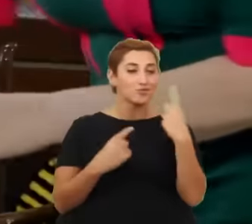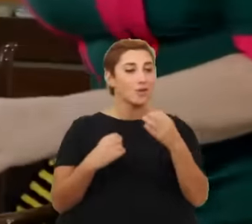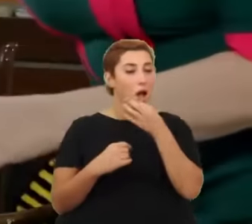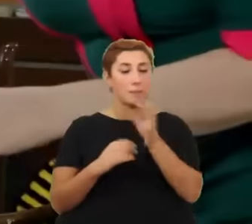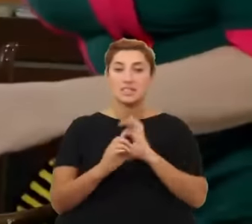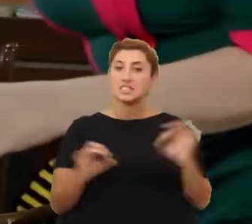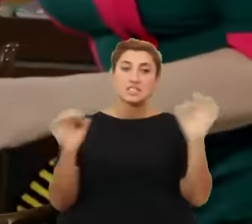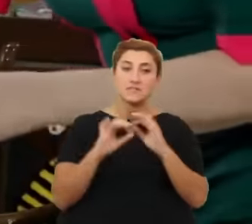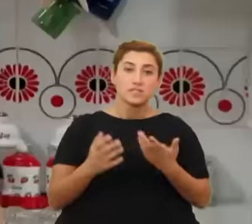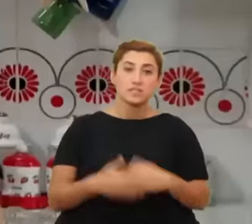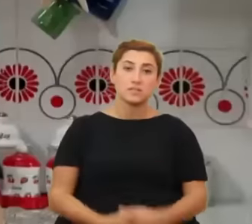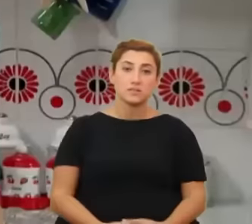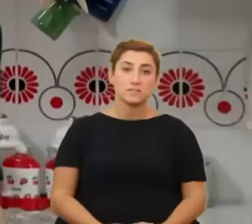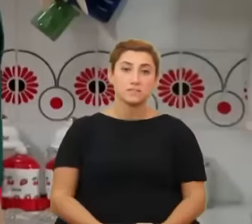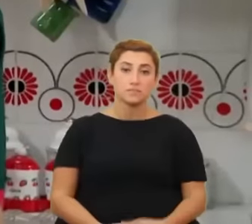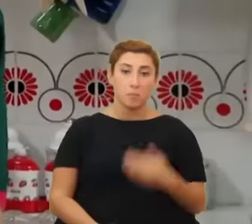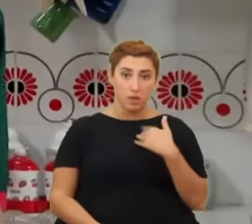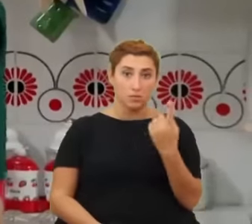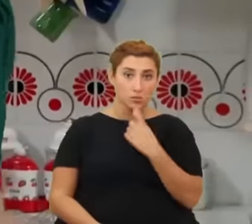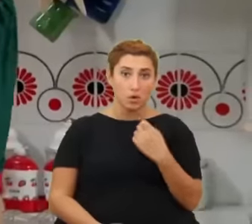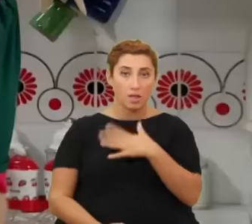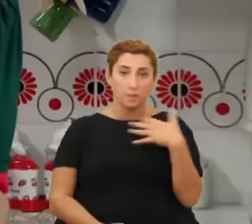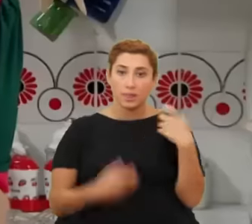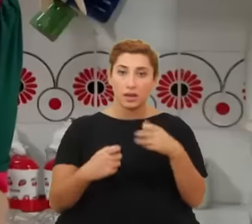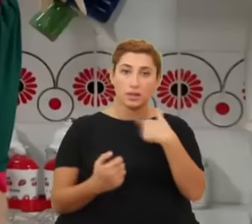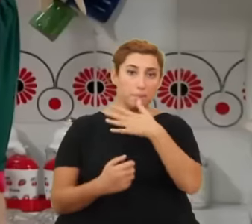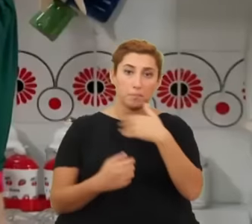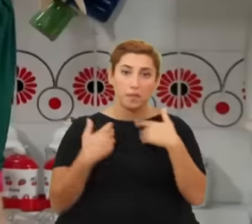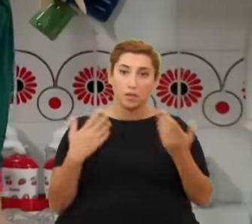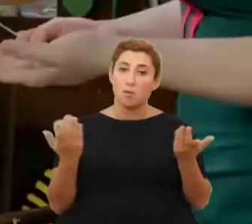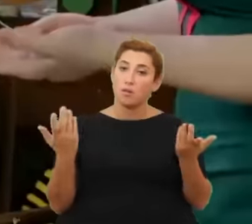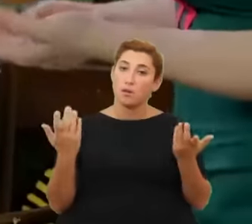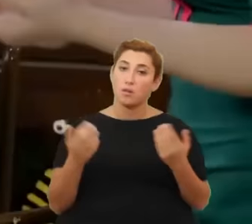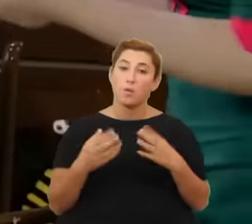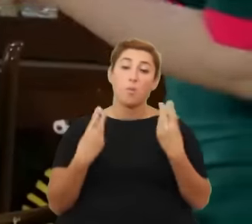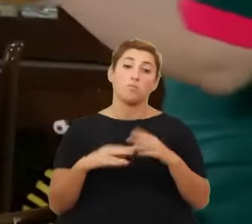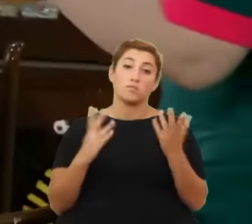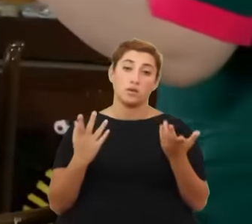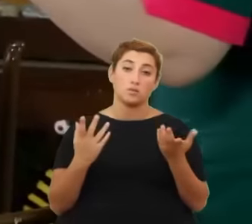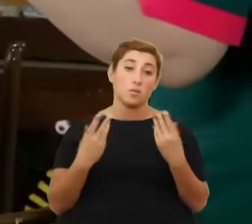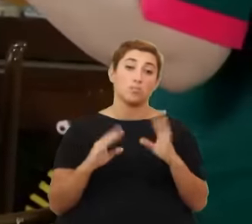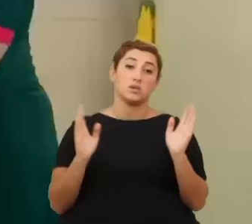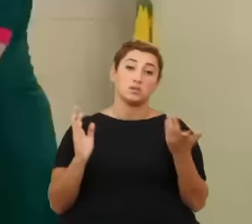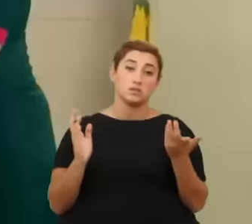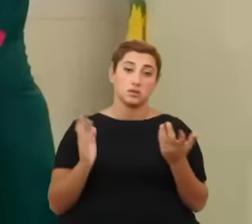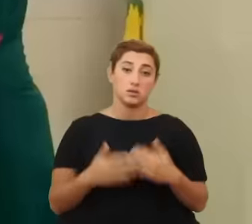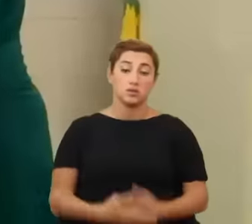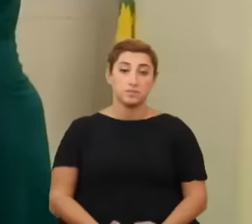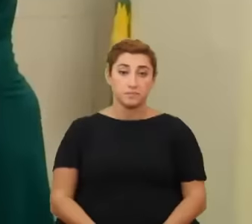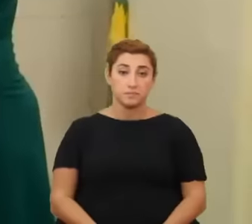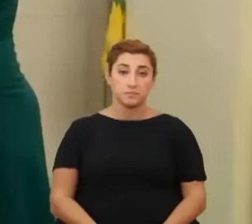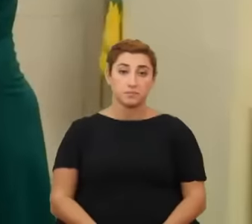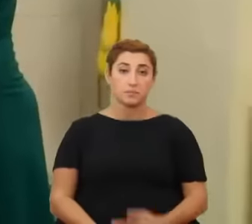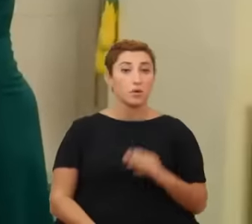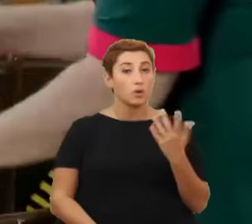haber gelmiyor bize acaba? Bana mı soruyorsun? Anne ben nereden bilebilirim ya? Aa. Olmaz. Olmaz.